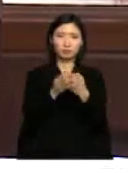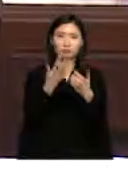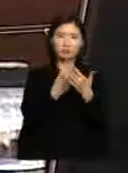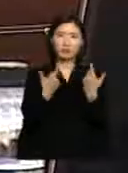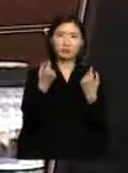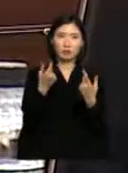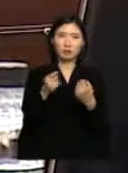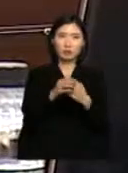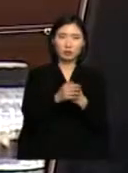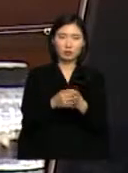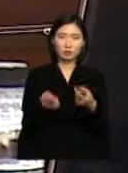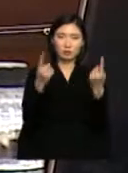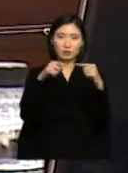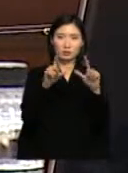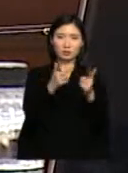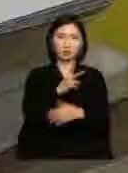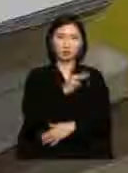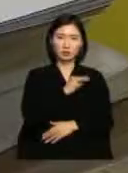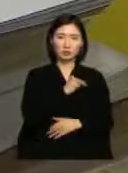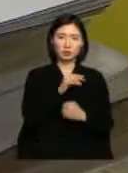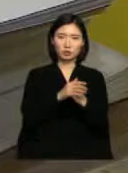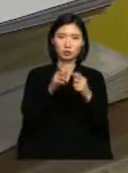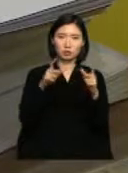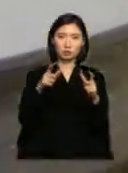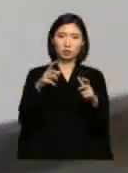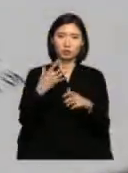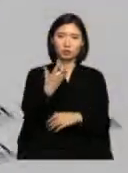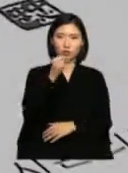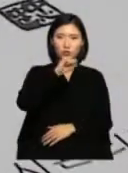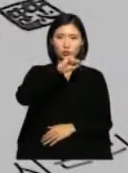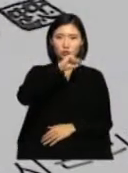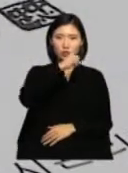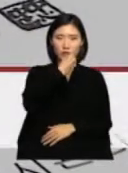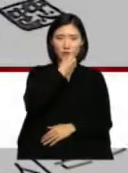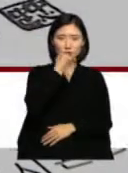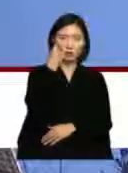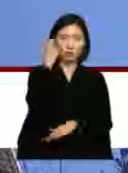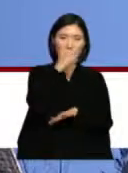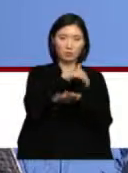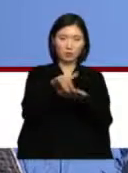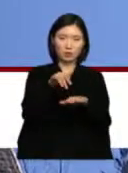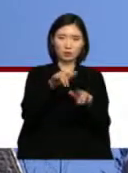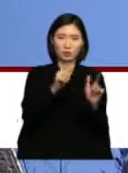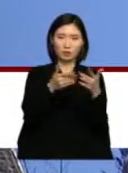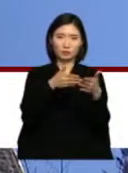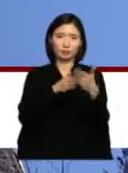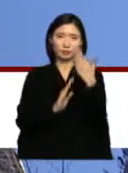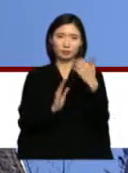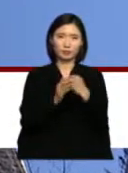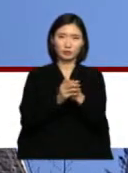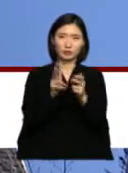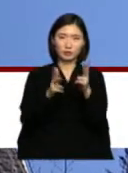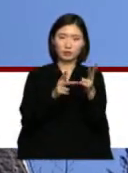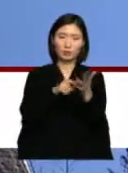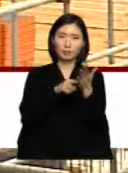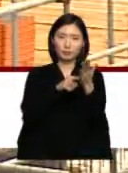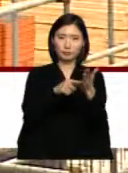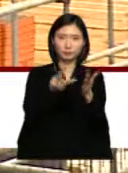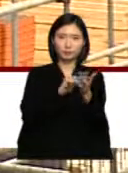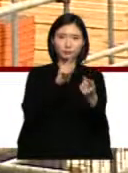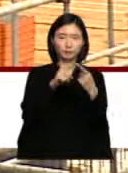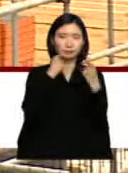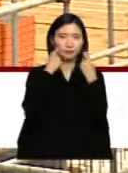행정보건위에 불참했던 의원들은 이미 구유재산관리계획안이 수차례 부결됐고 사업에 제기되고 있는 문제점들에